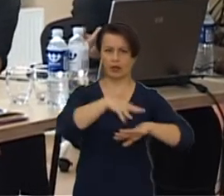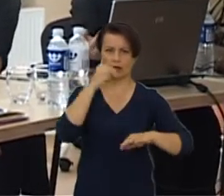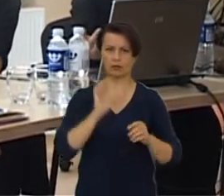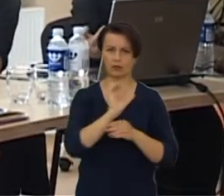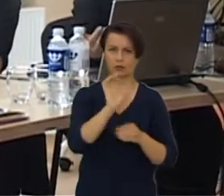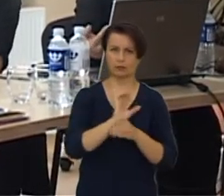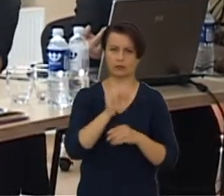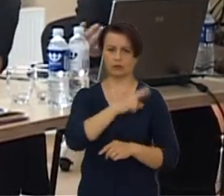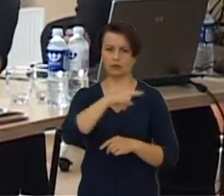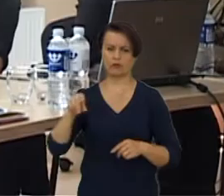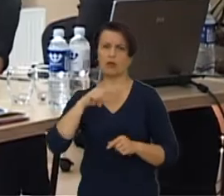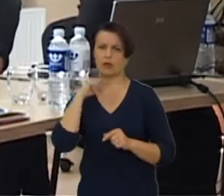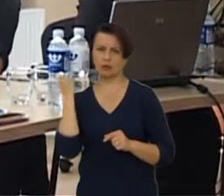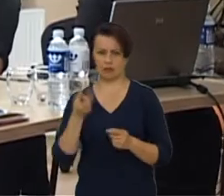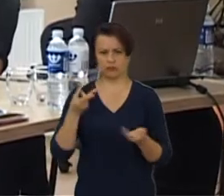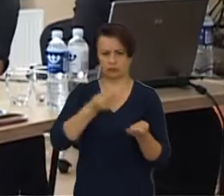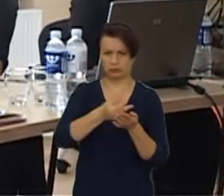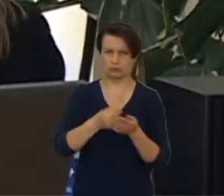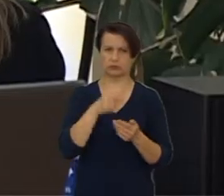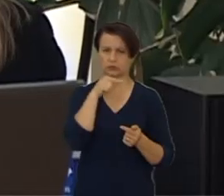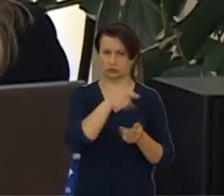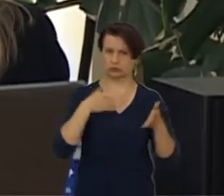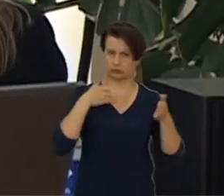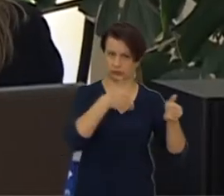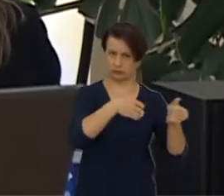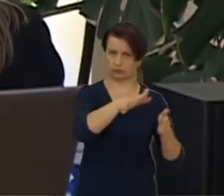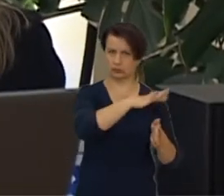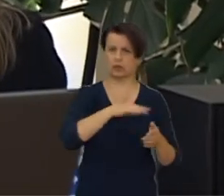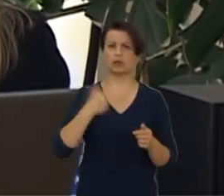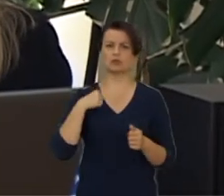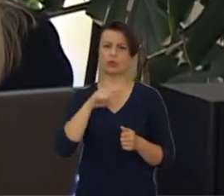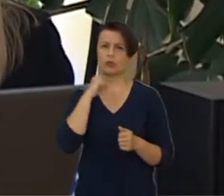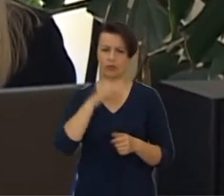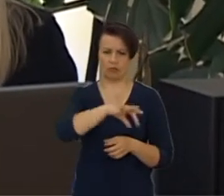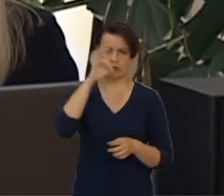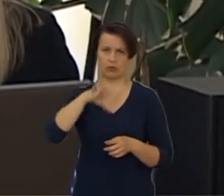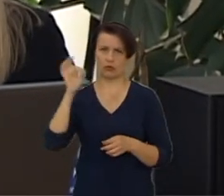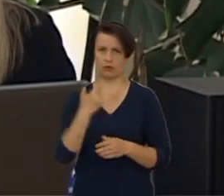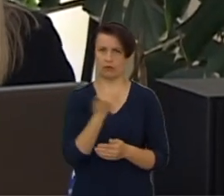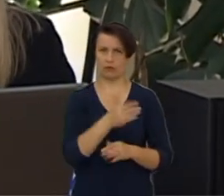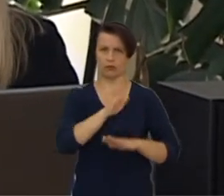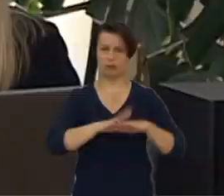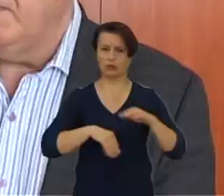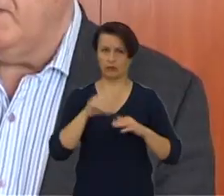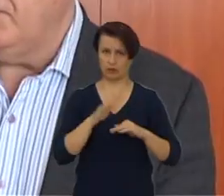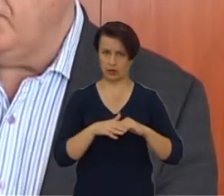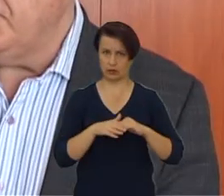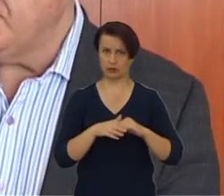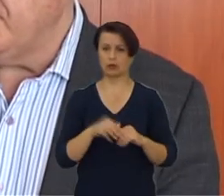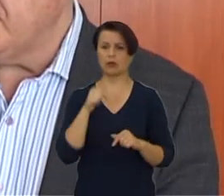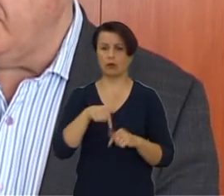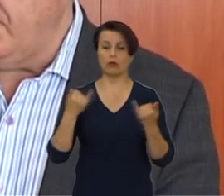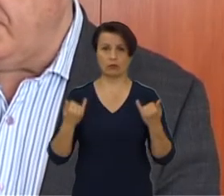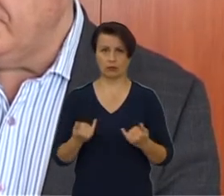būtų susijęs su naftos gavyba, nes Norvegija daug investavo į šitą pramonę ir daug žmonių rinkosi profesijas